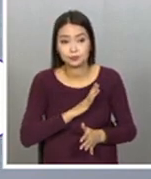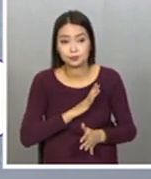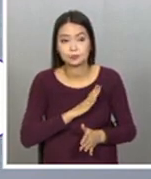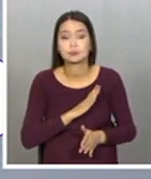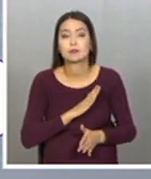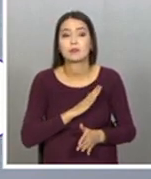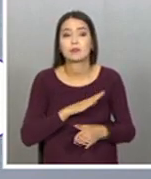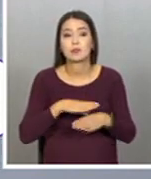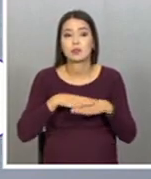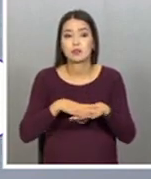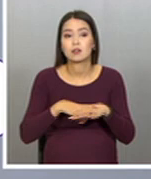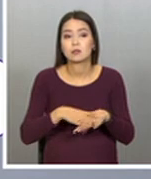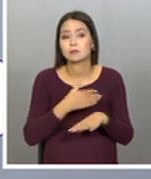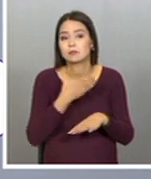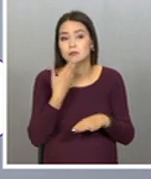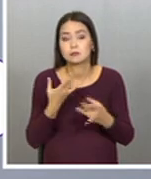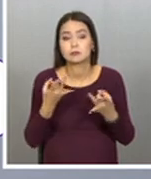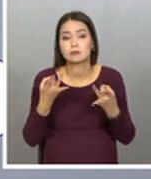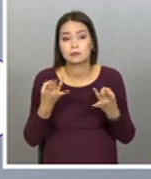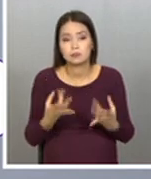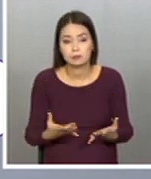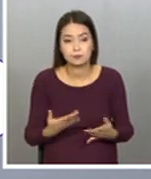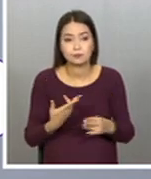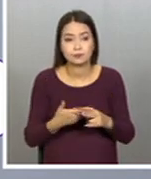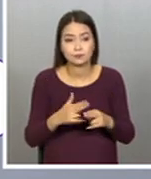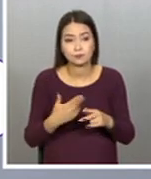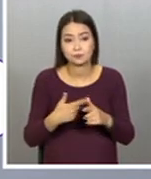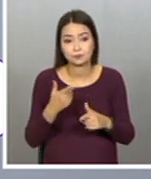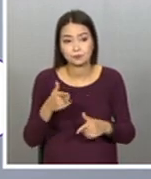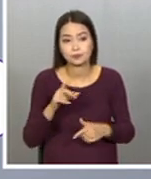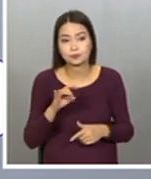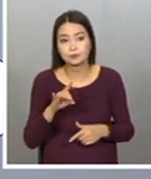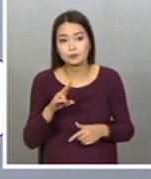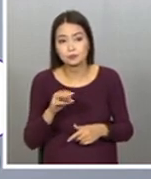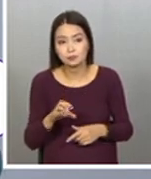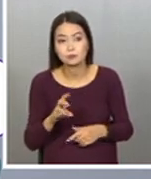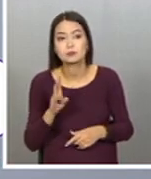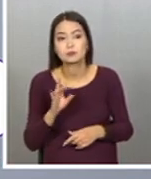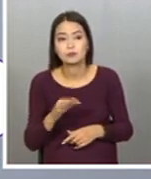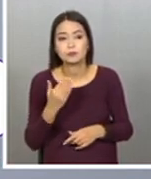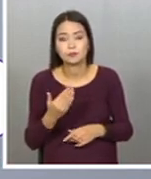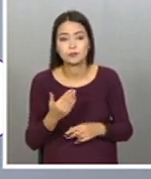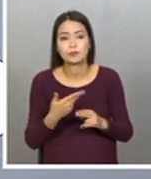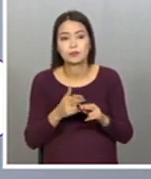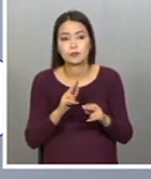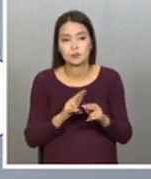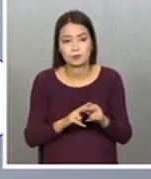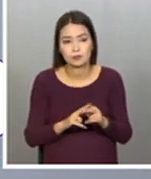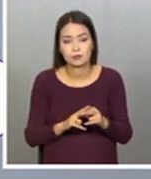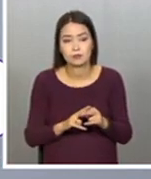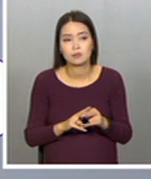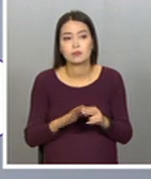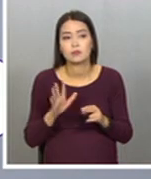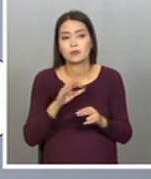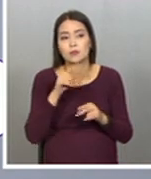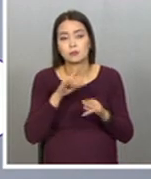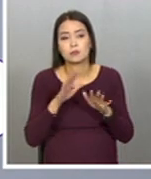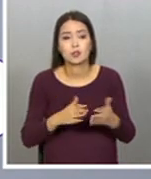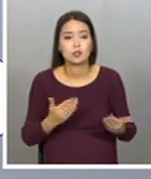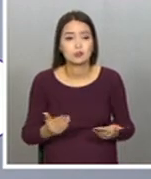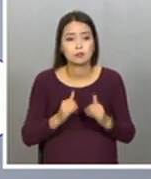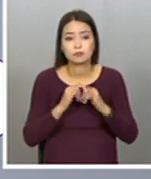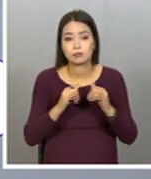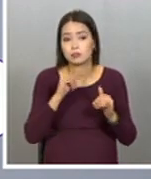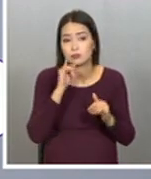жасушасыз қарапайым ағзалар болып табылады. Бірақ жасушасыз ортада тіршілік ете алмайды деген болатынсыздар.